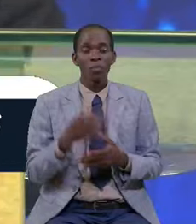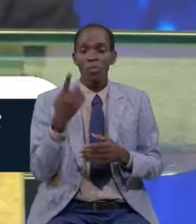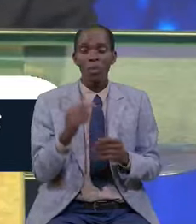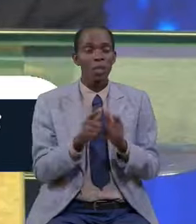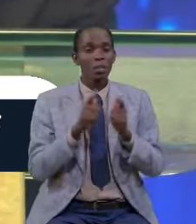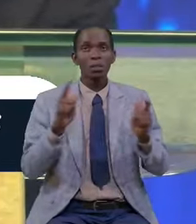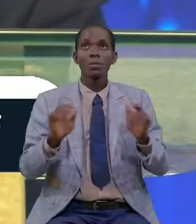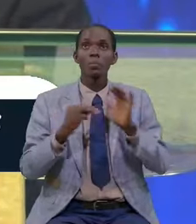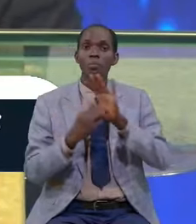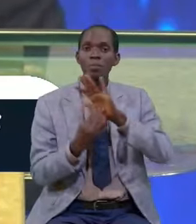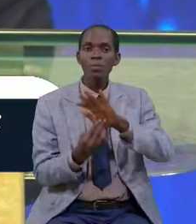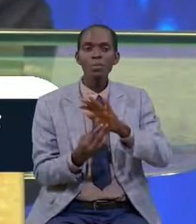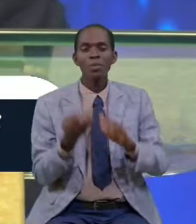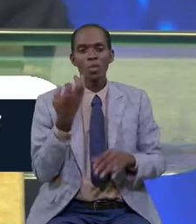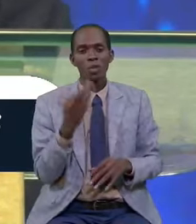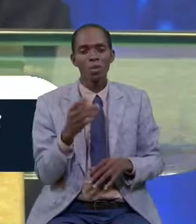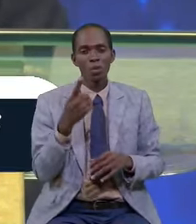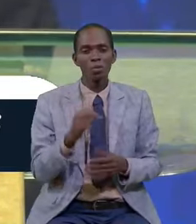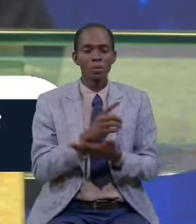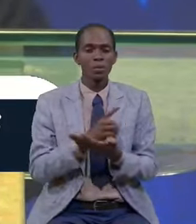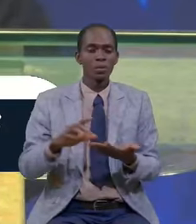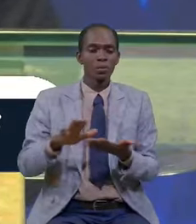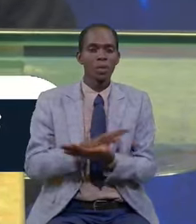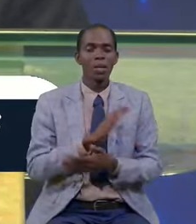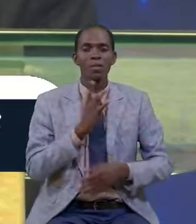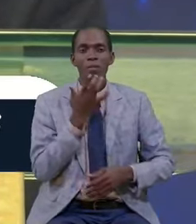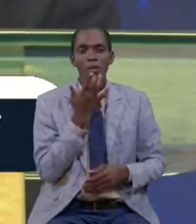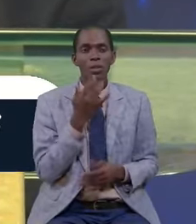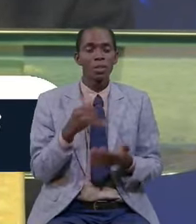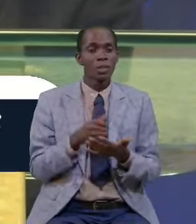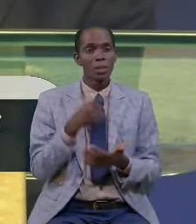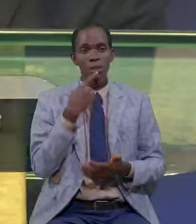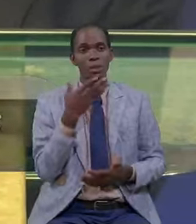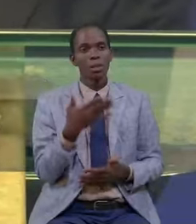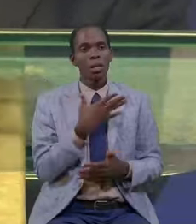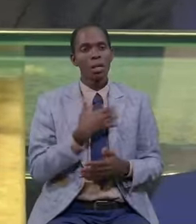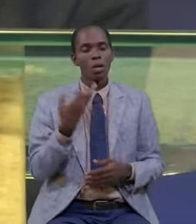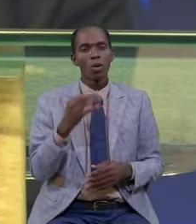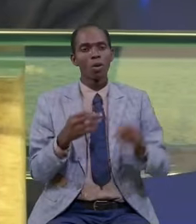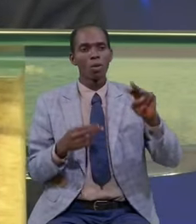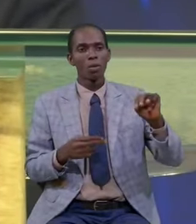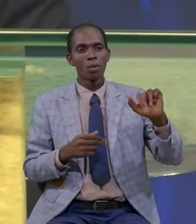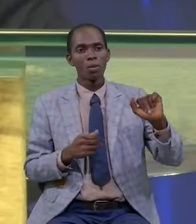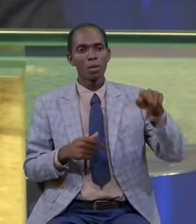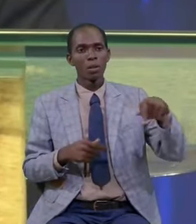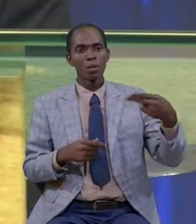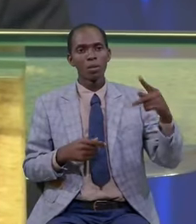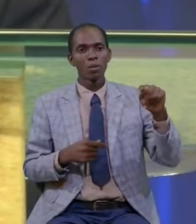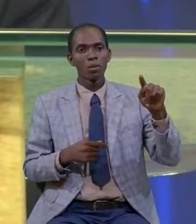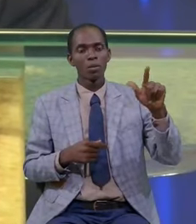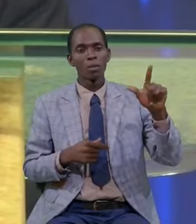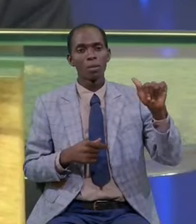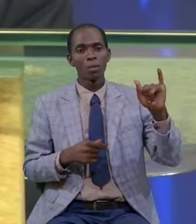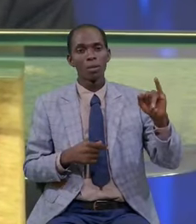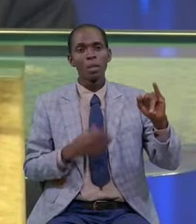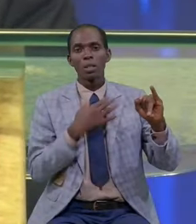Les manifestations remarquables de la faveur divine. Sur Nephtali, il dit,